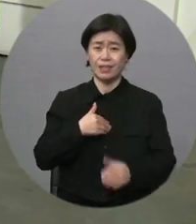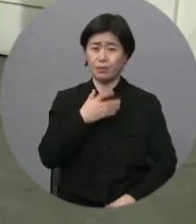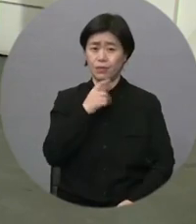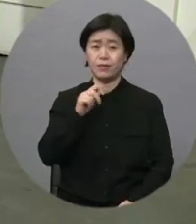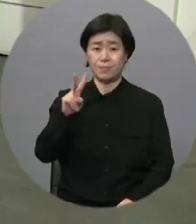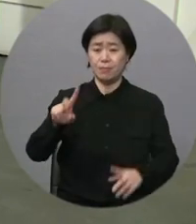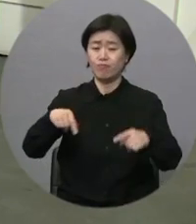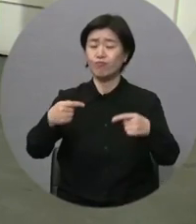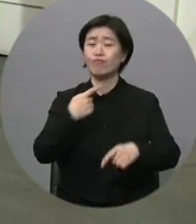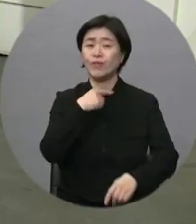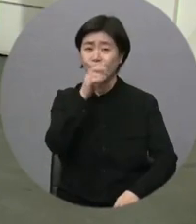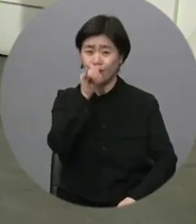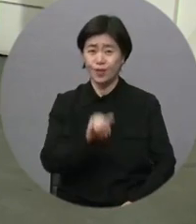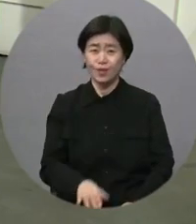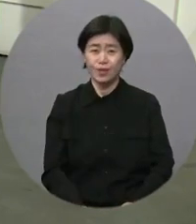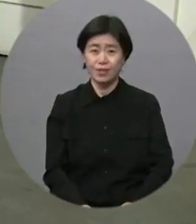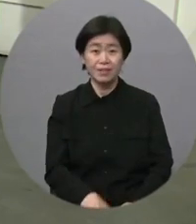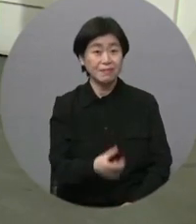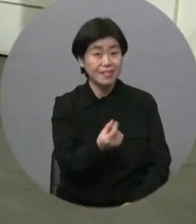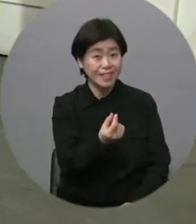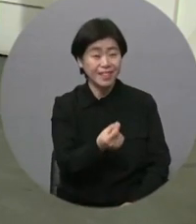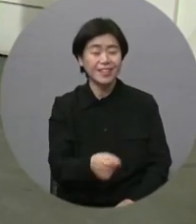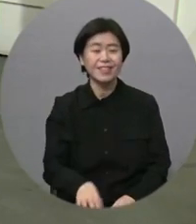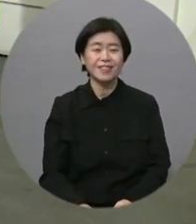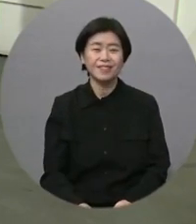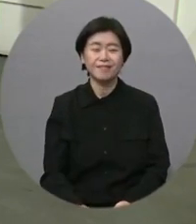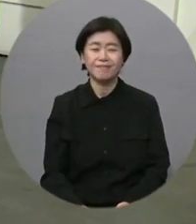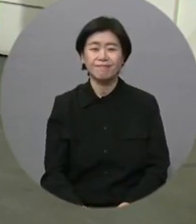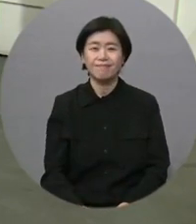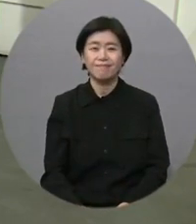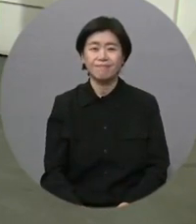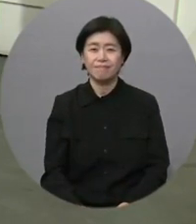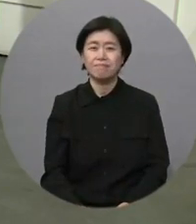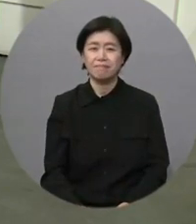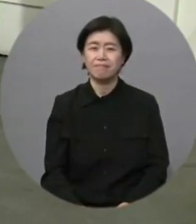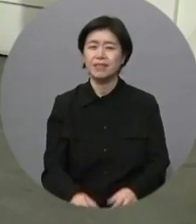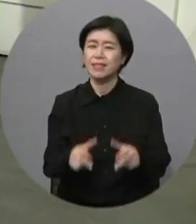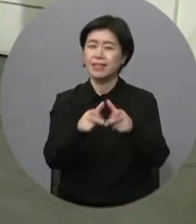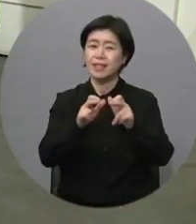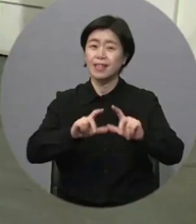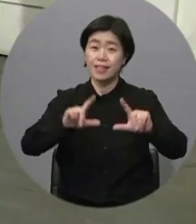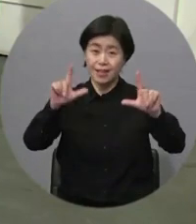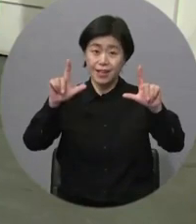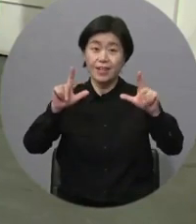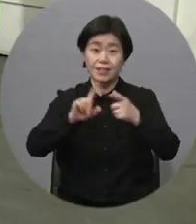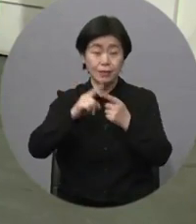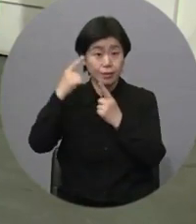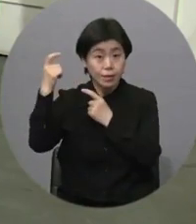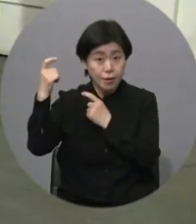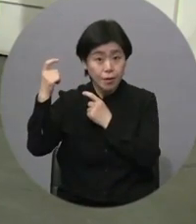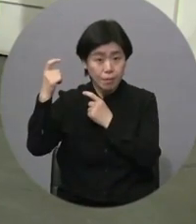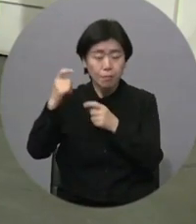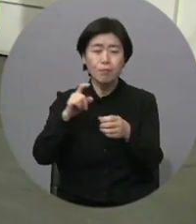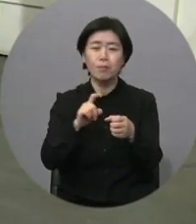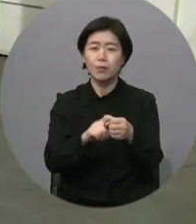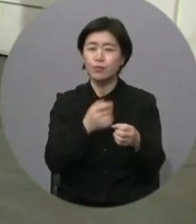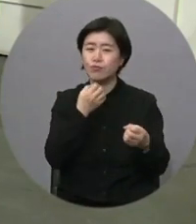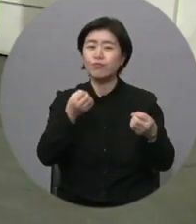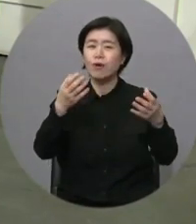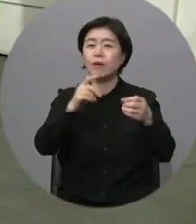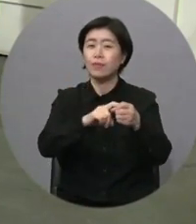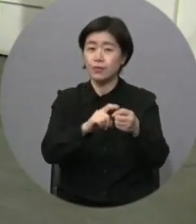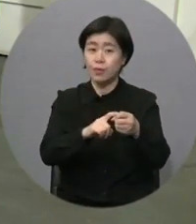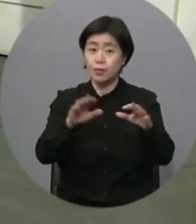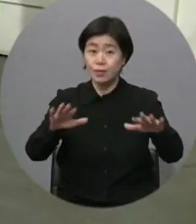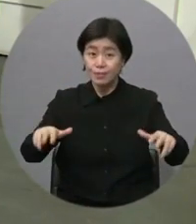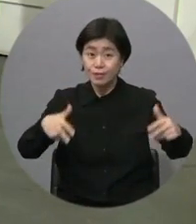그렇죠. 예. 예전에도 네. 아, 몇 년 전에도 다 여기 아, 다 해줬어요. 역시 장애인의 날을 또 이렇게 기념하고 축하해 주시려고 그럼.